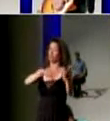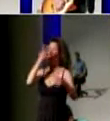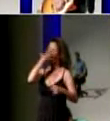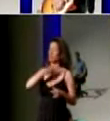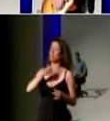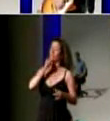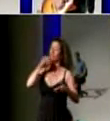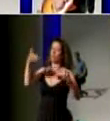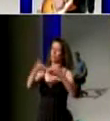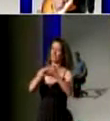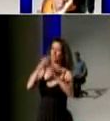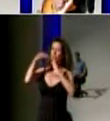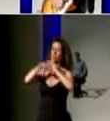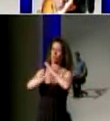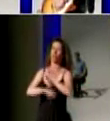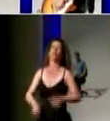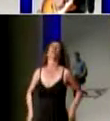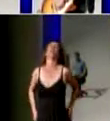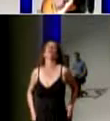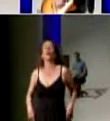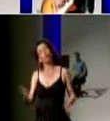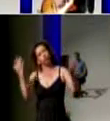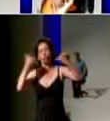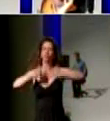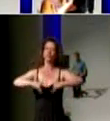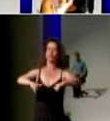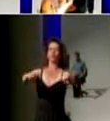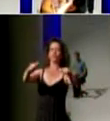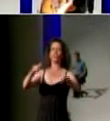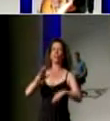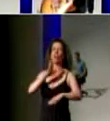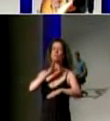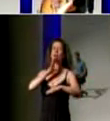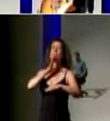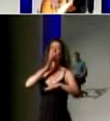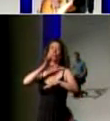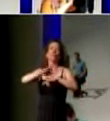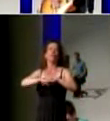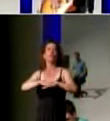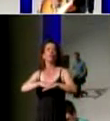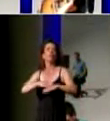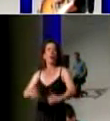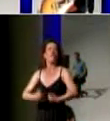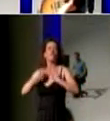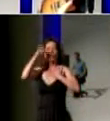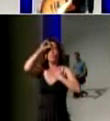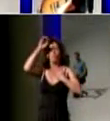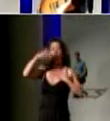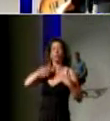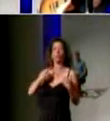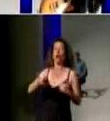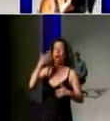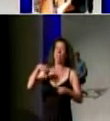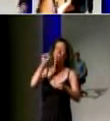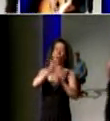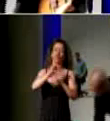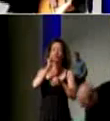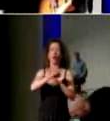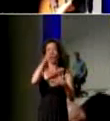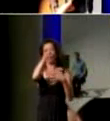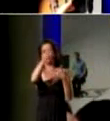d'ailleurs. Ah, je continue un peu de vous jaser de ma vision de la vie. En fait, moi, j'ai eu des jobs dans ma